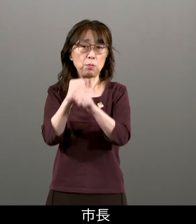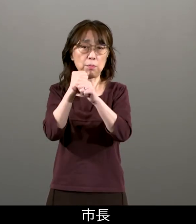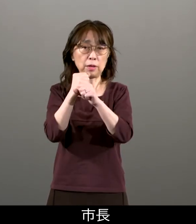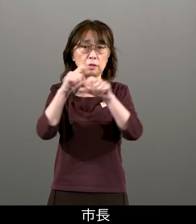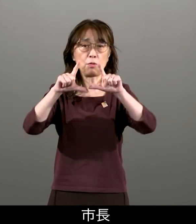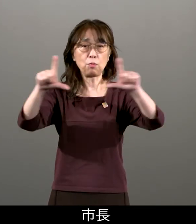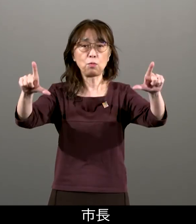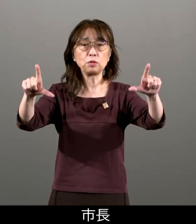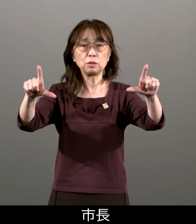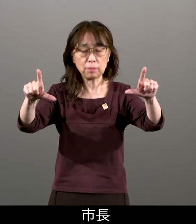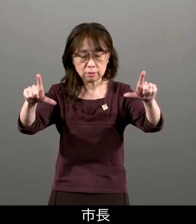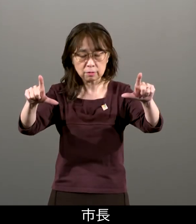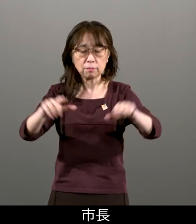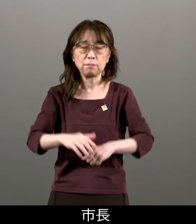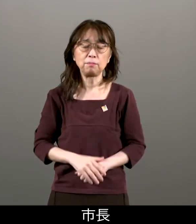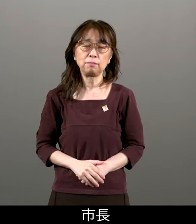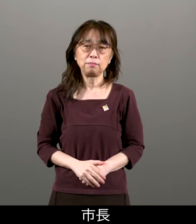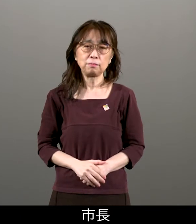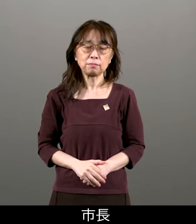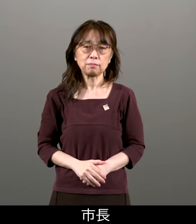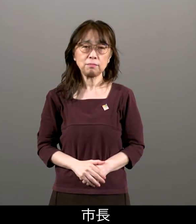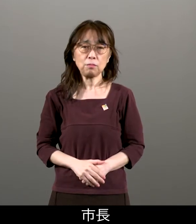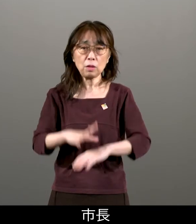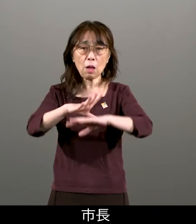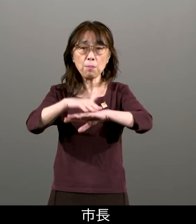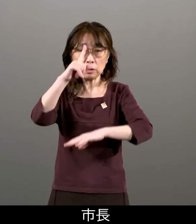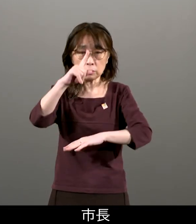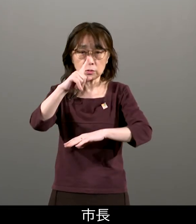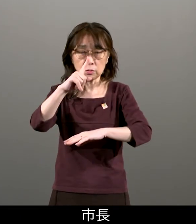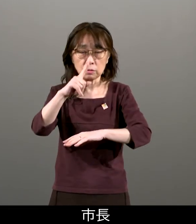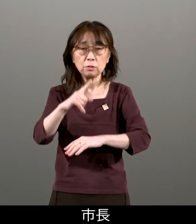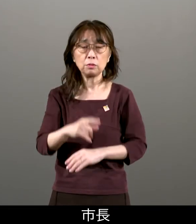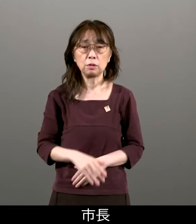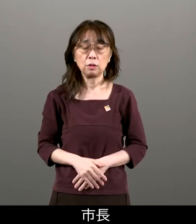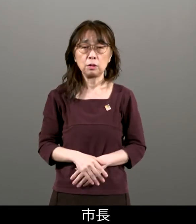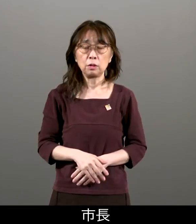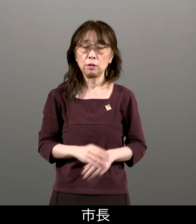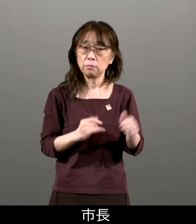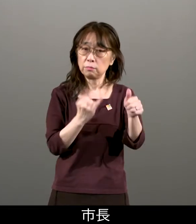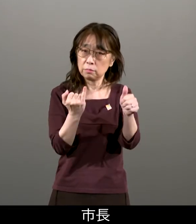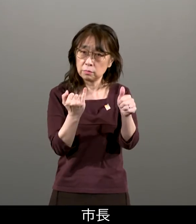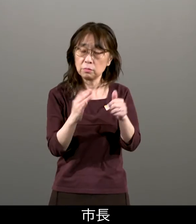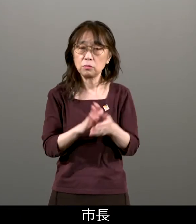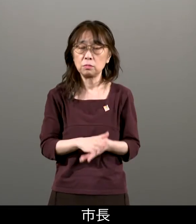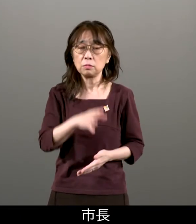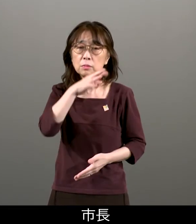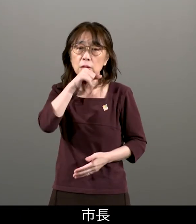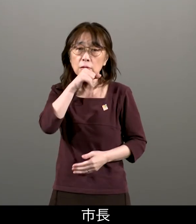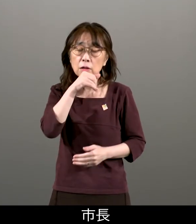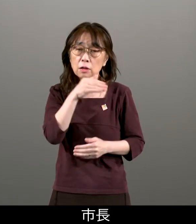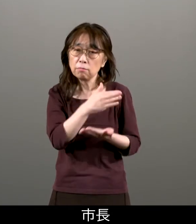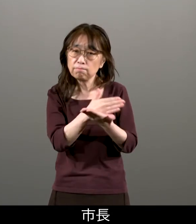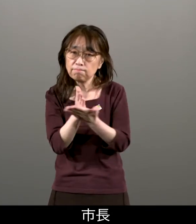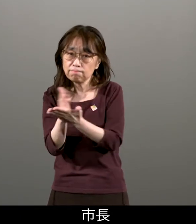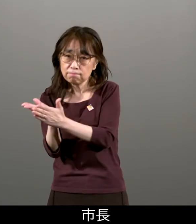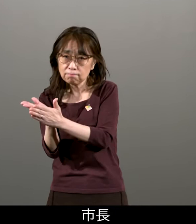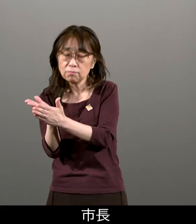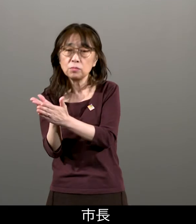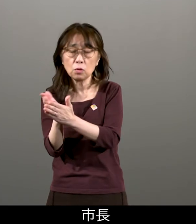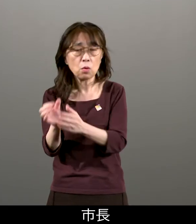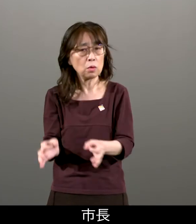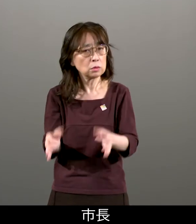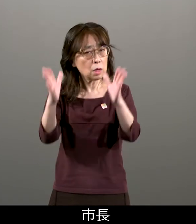報告をさせていただきます。まず性別および世代別における賛否の傾向として